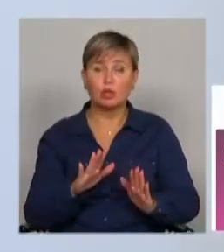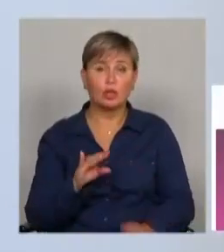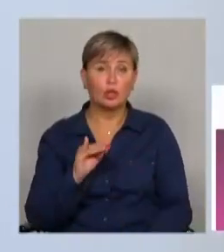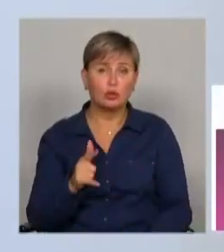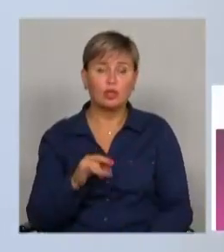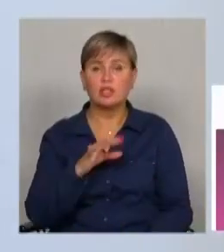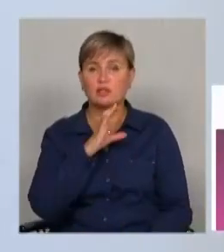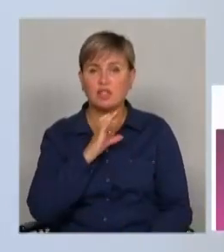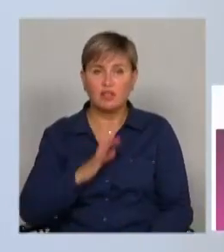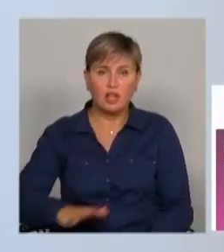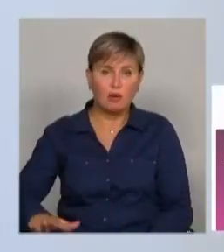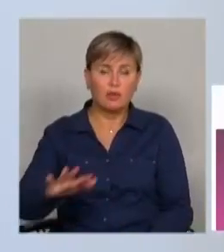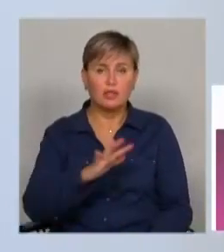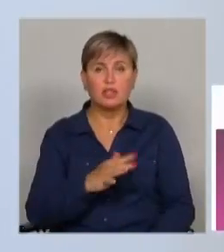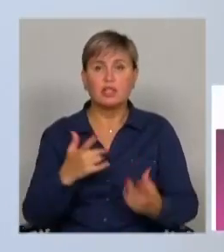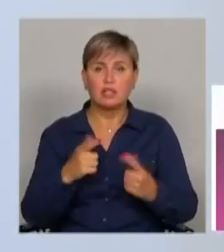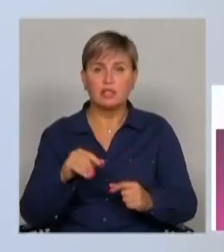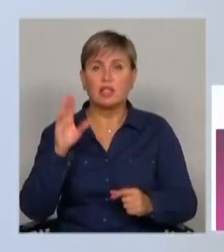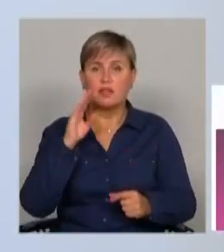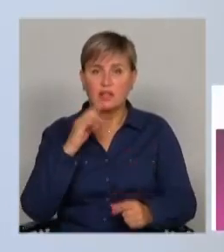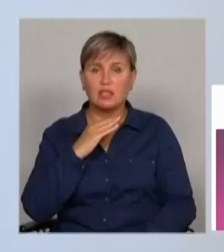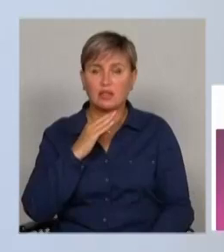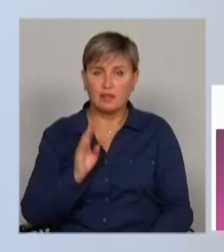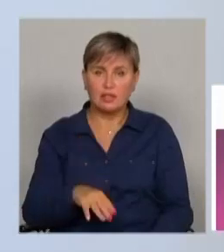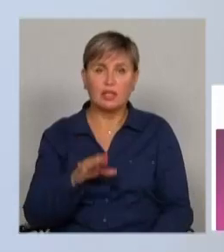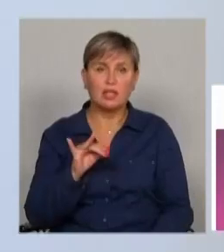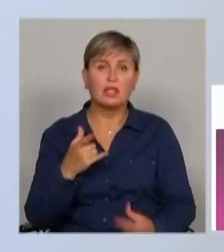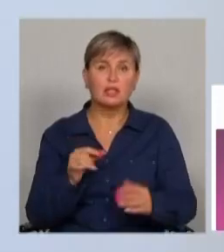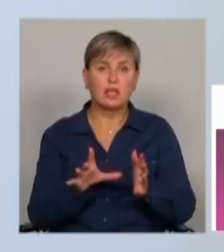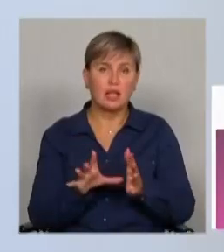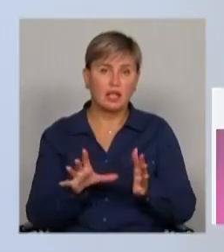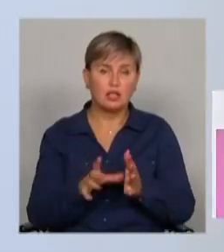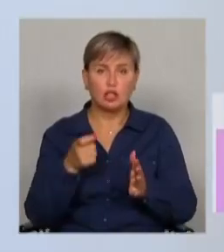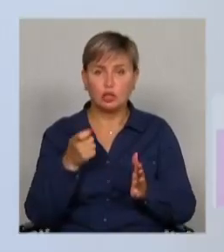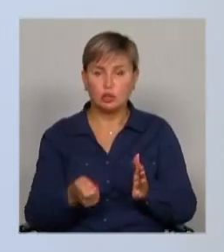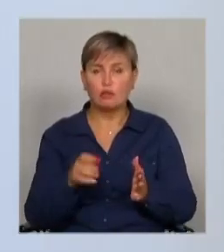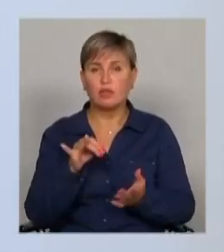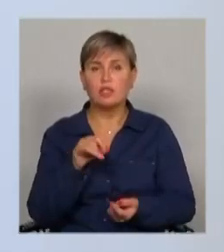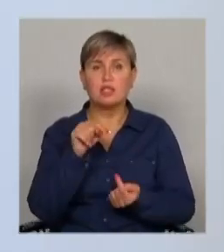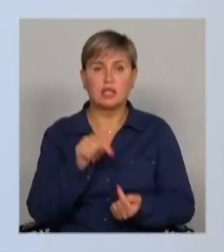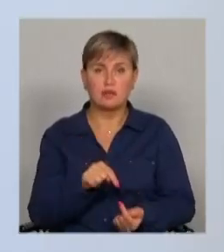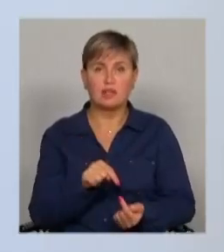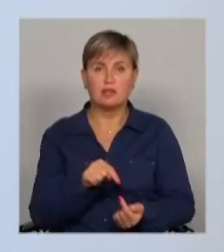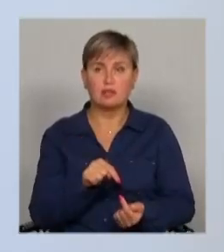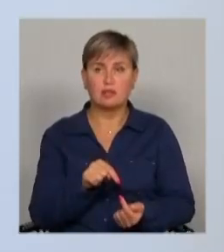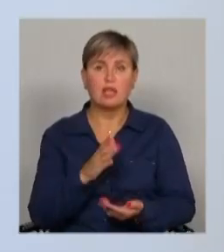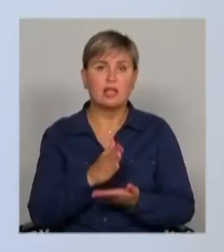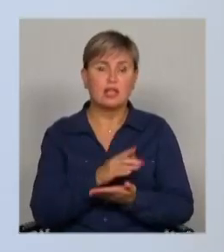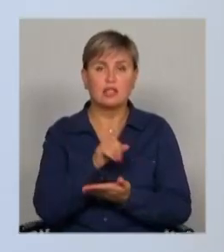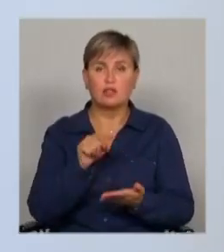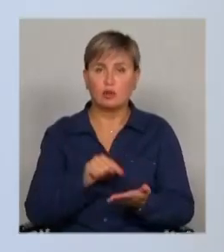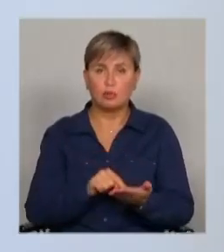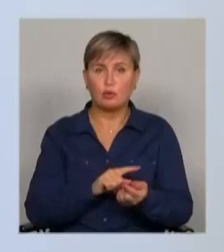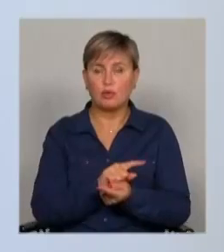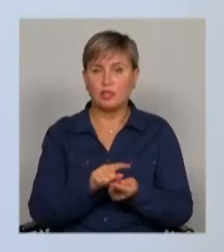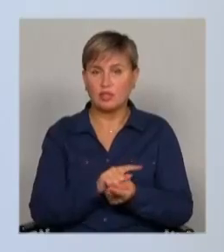и в северных областях, где воды достаточно, где электроэнергия дешевая. Соответственно, есть вопросы по